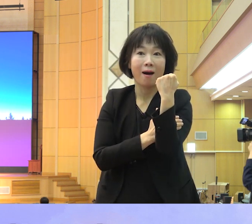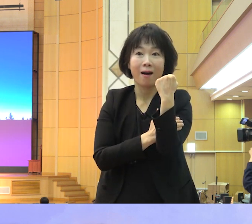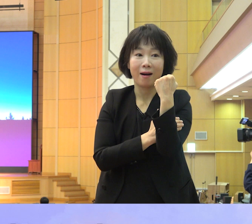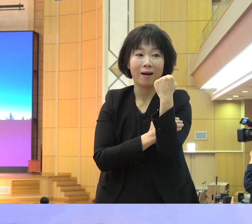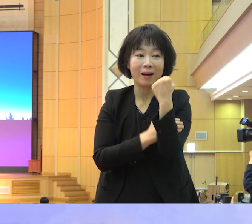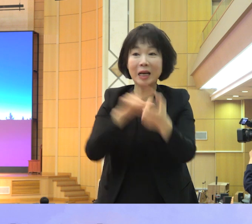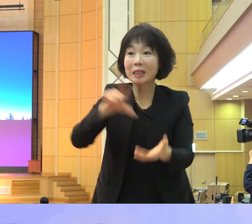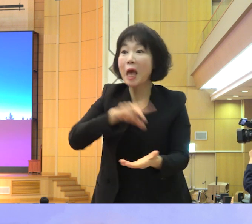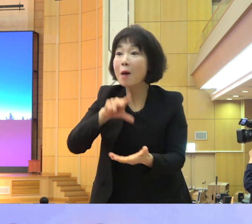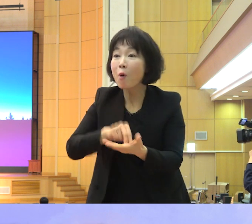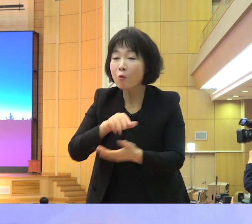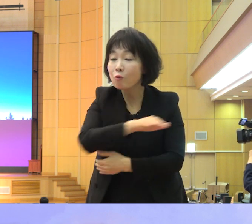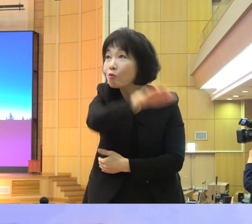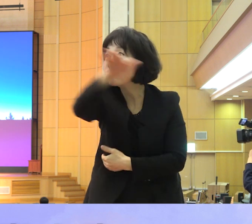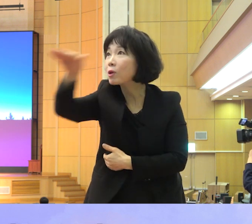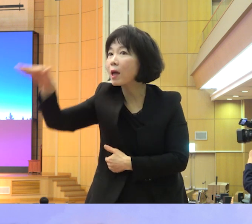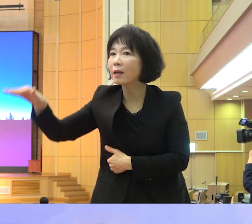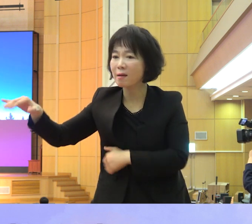네, 우리에게